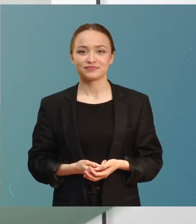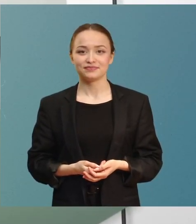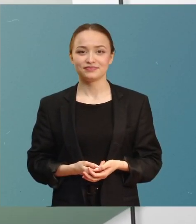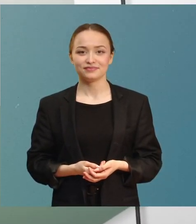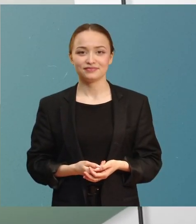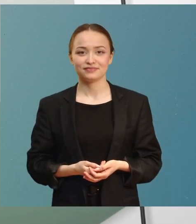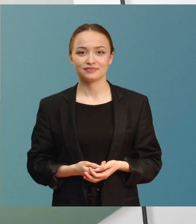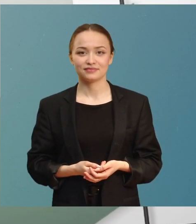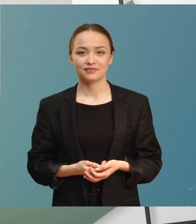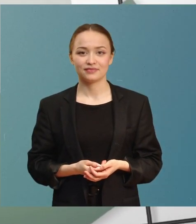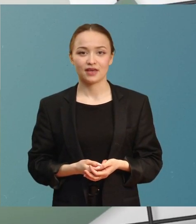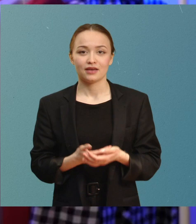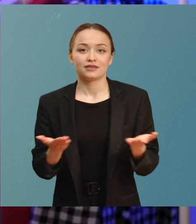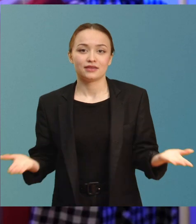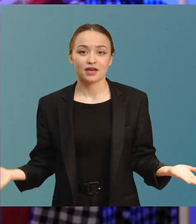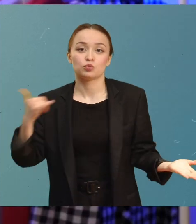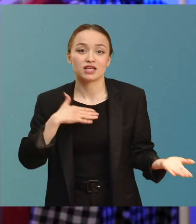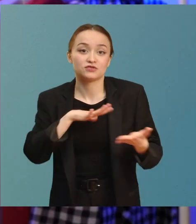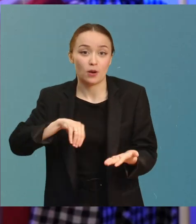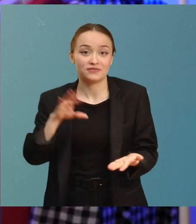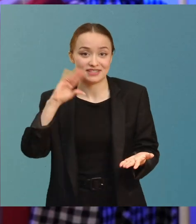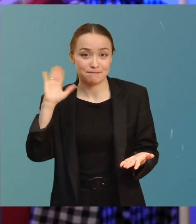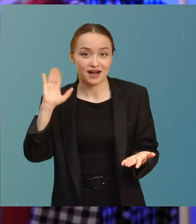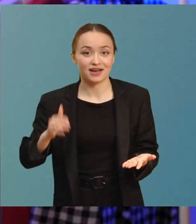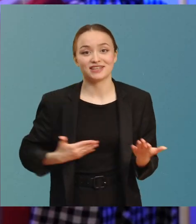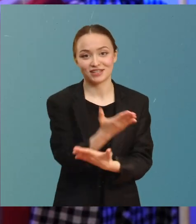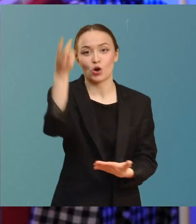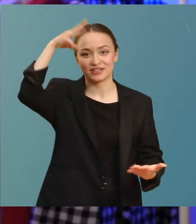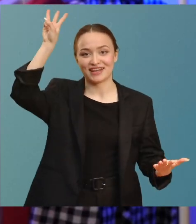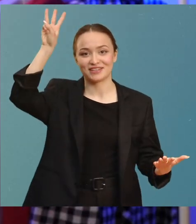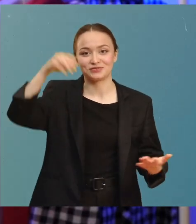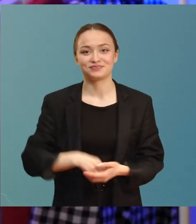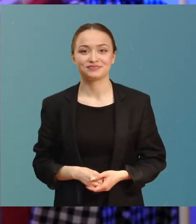И на этом у нас все. Всем пока и до новых трендов!